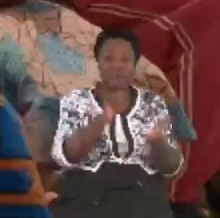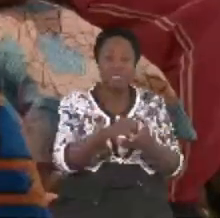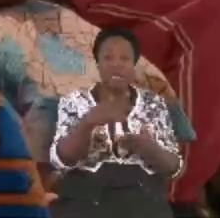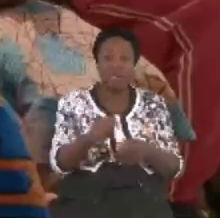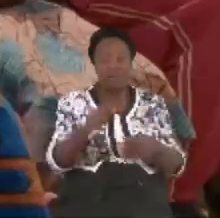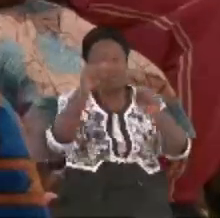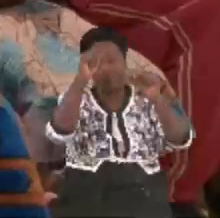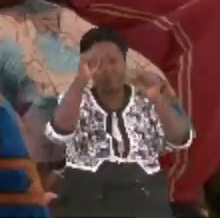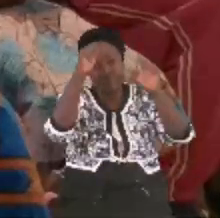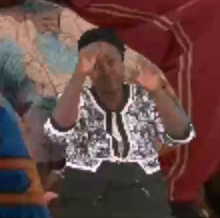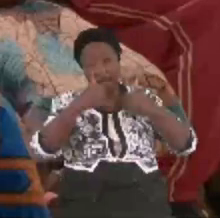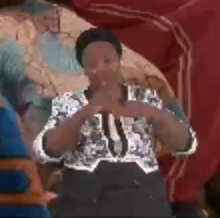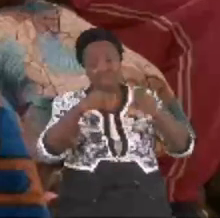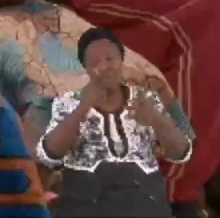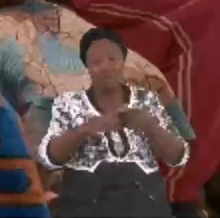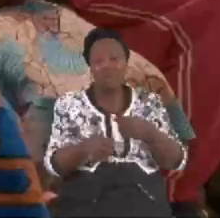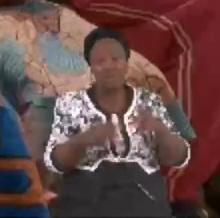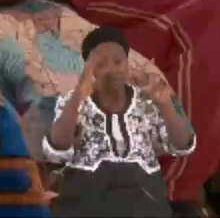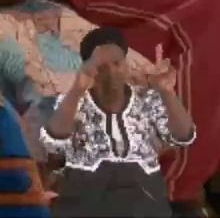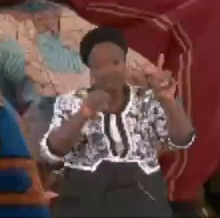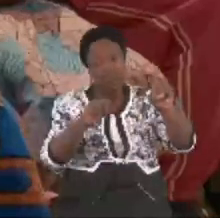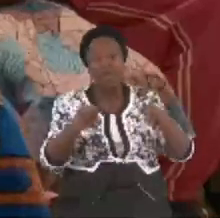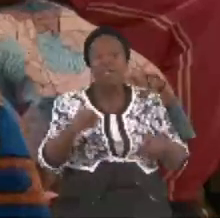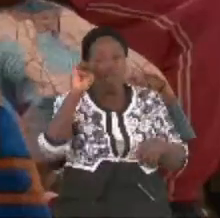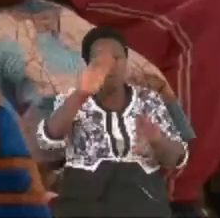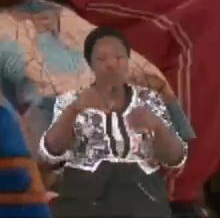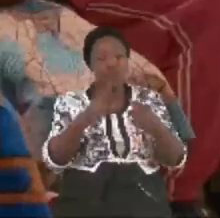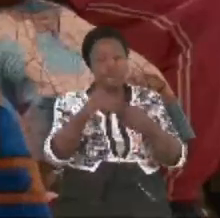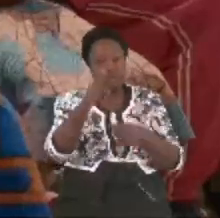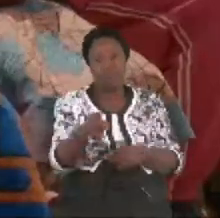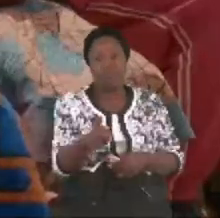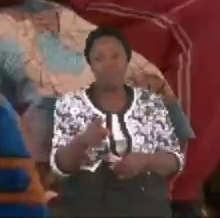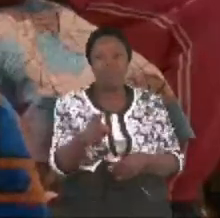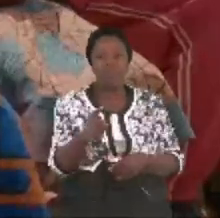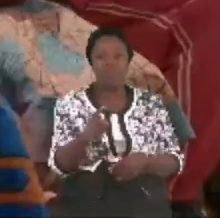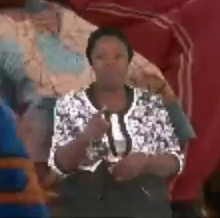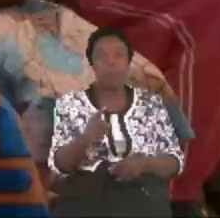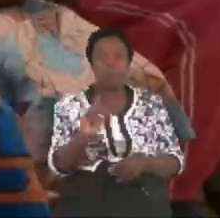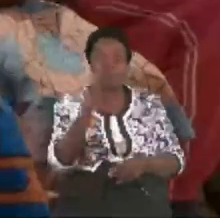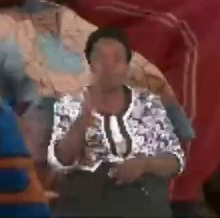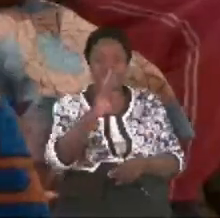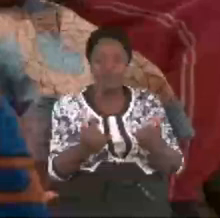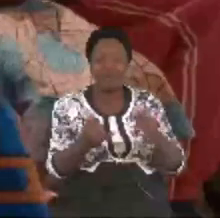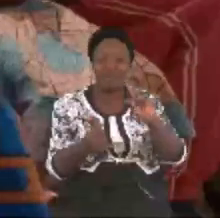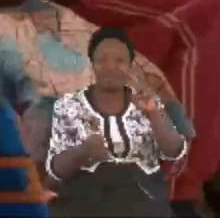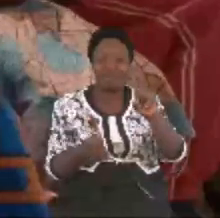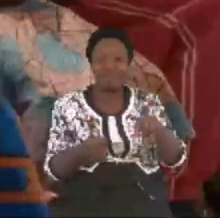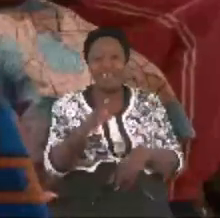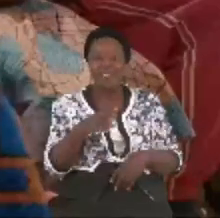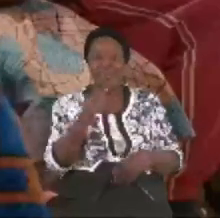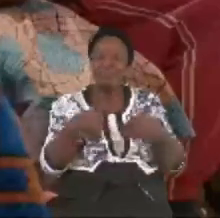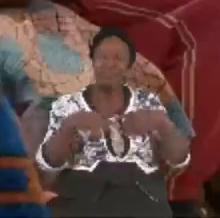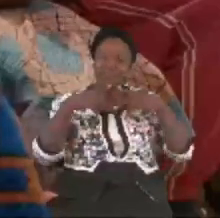le Père lui a donnée. Il te la donne. Où es-tu? Tu